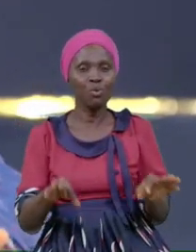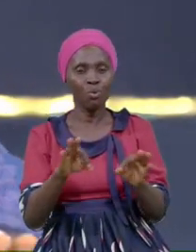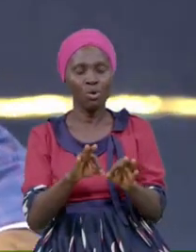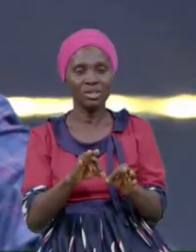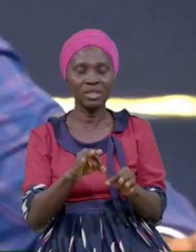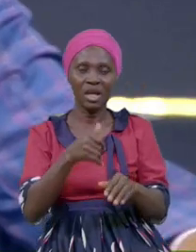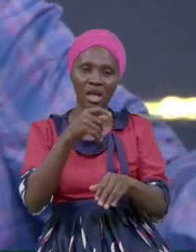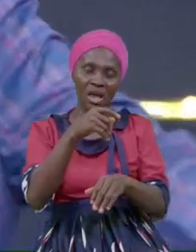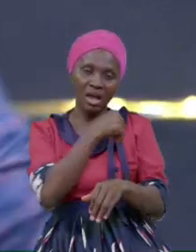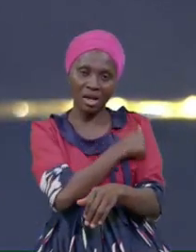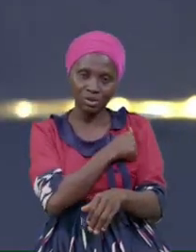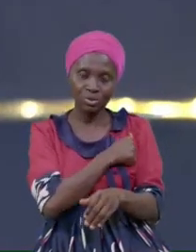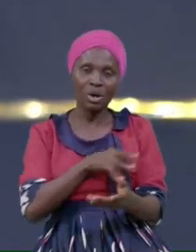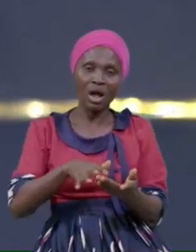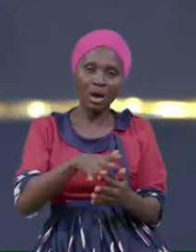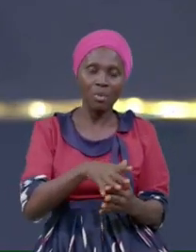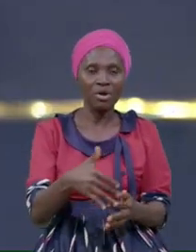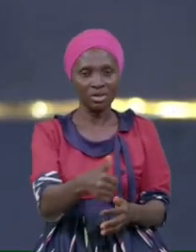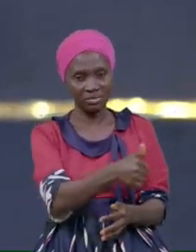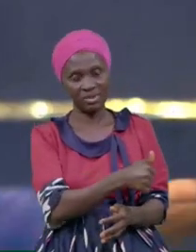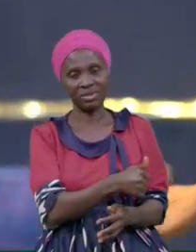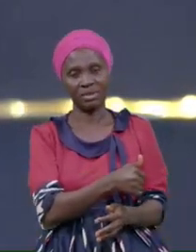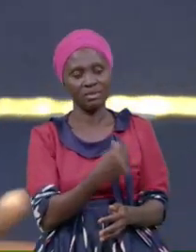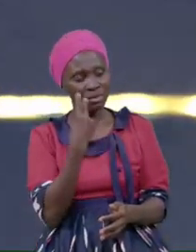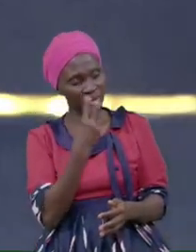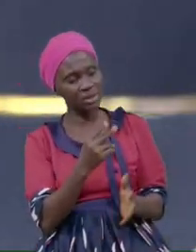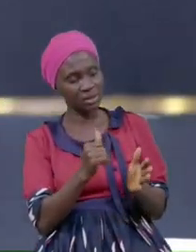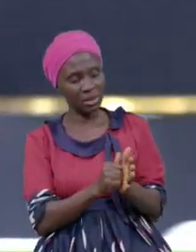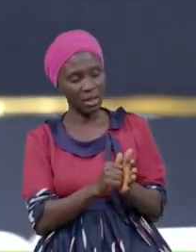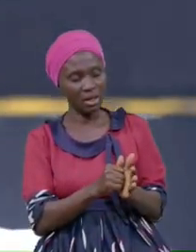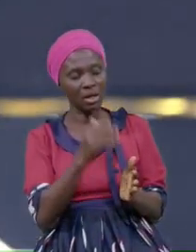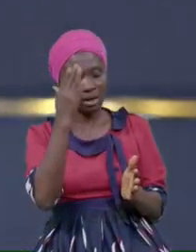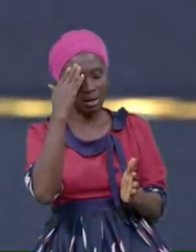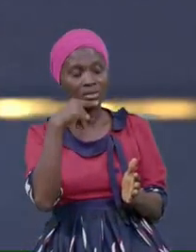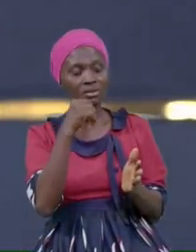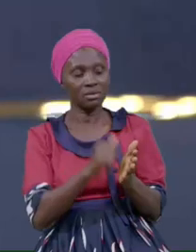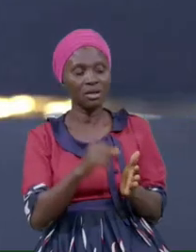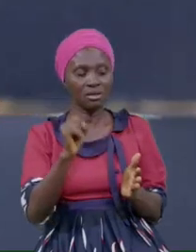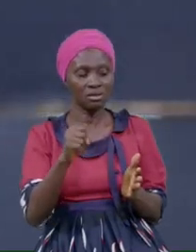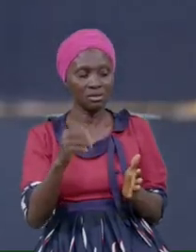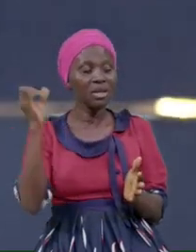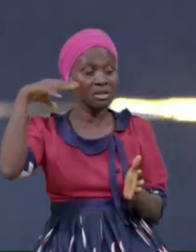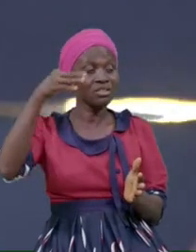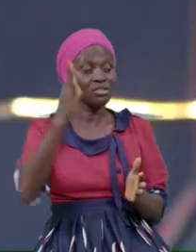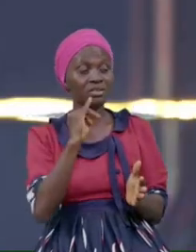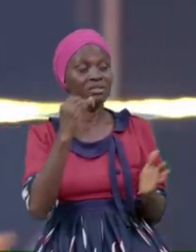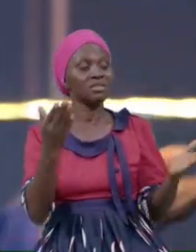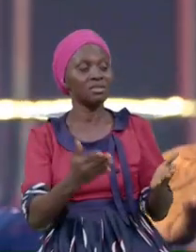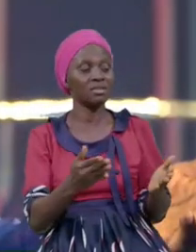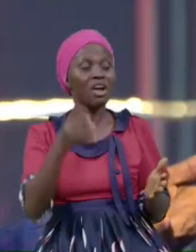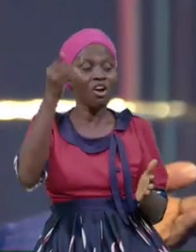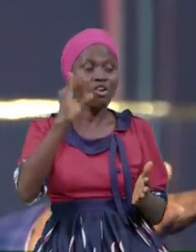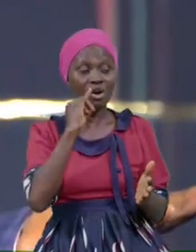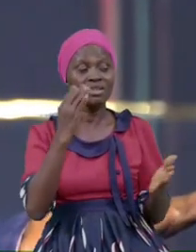problème. Il a dit, il n'y a rien à craindre, Dieu est toujours sur le trône. Ceci est arrivé, et leur attitude envers les